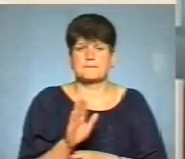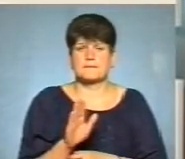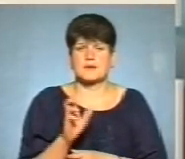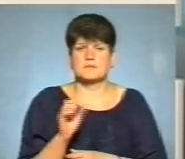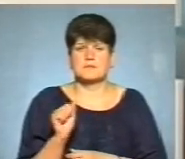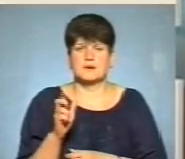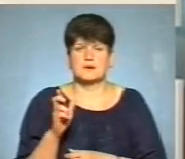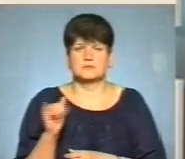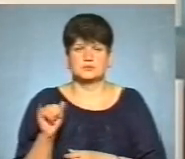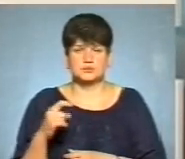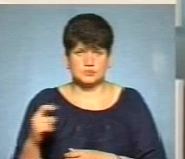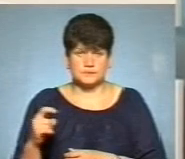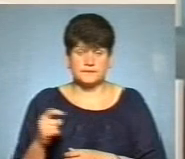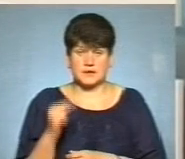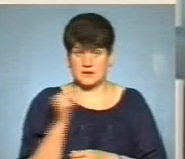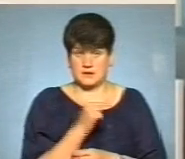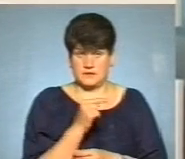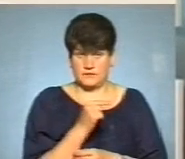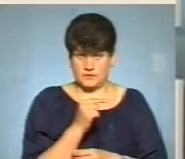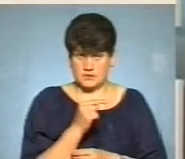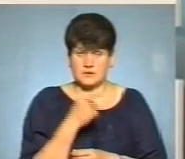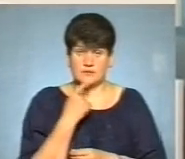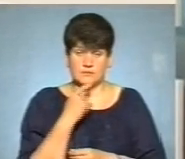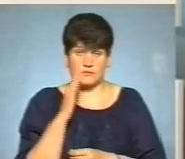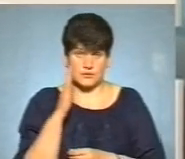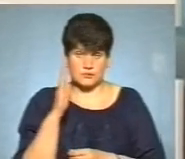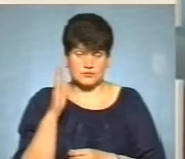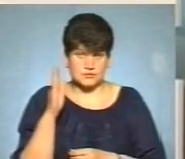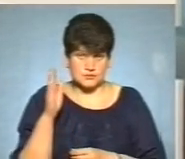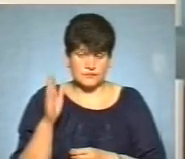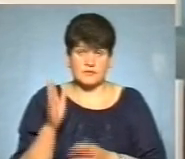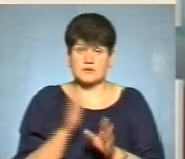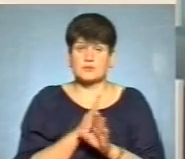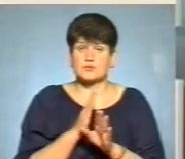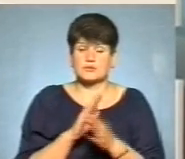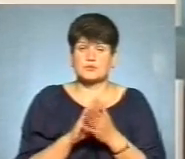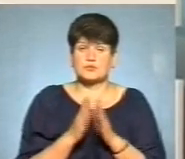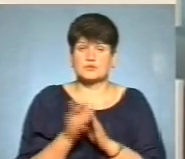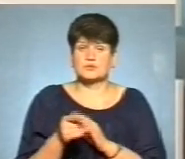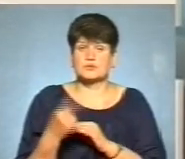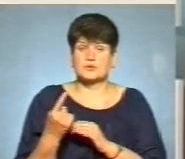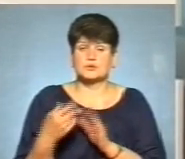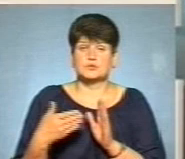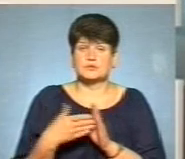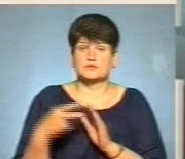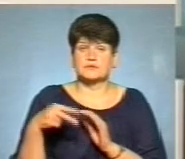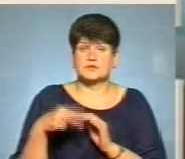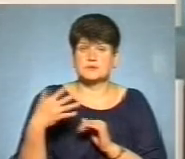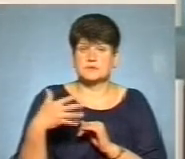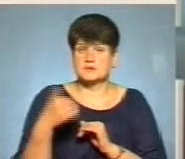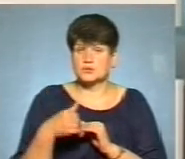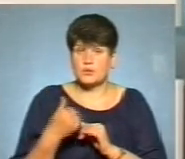Бабух, і вона прогнозувала в погодні умови на Тернопільщині до 2050